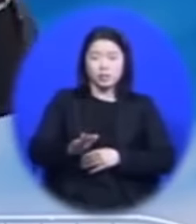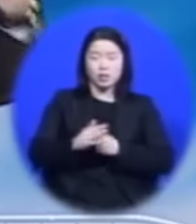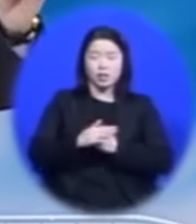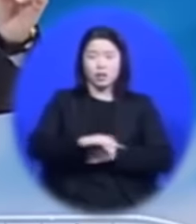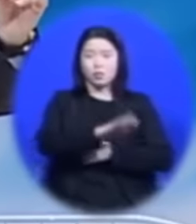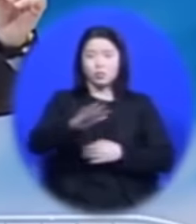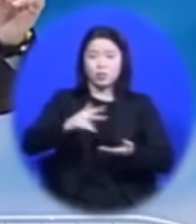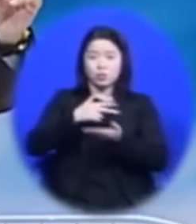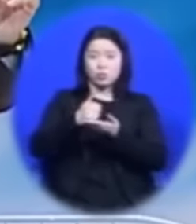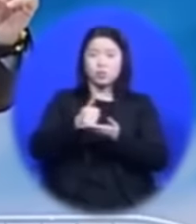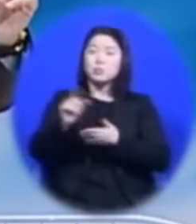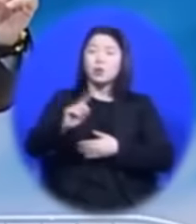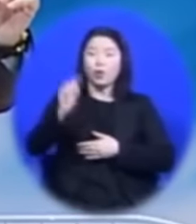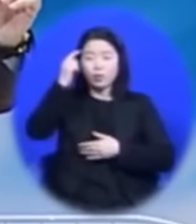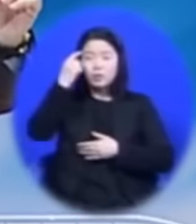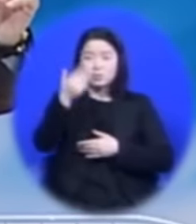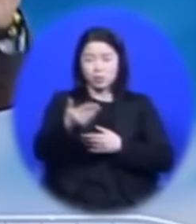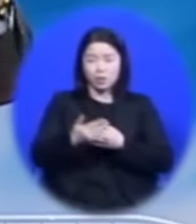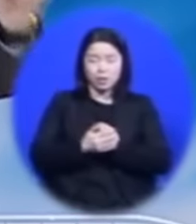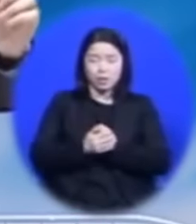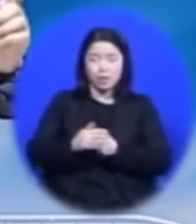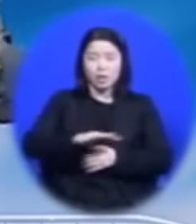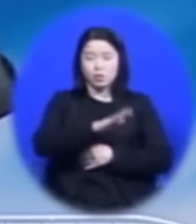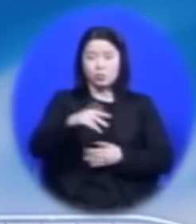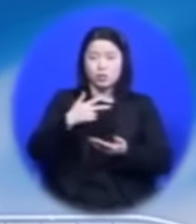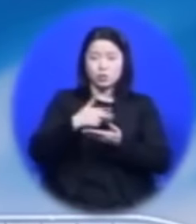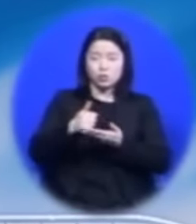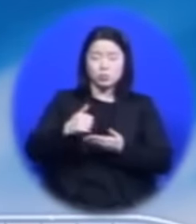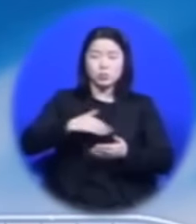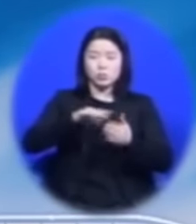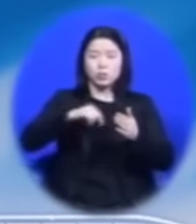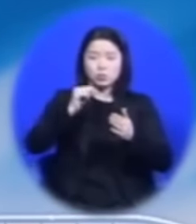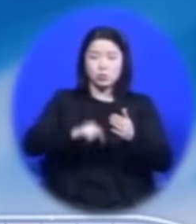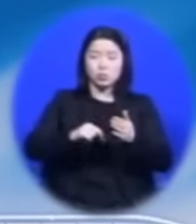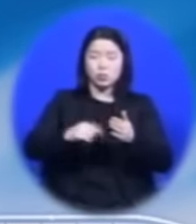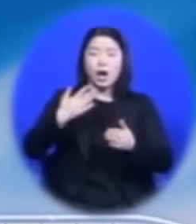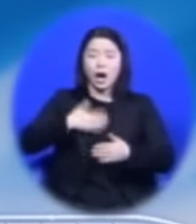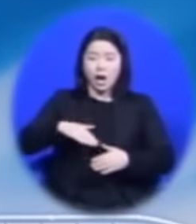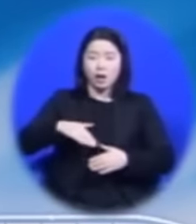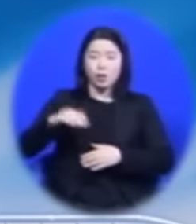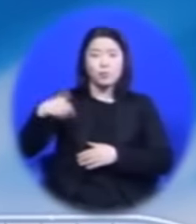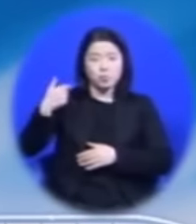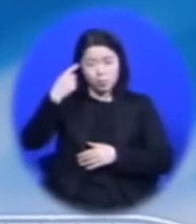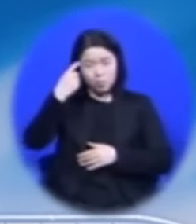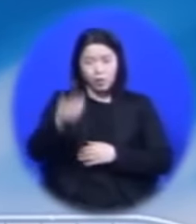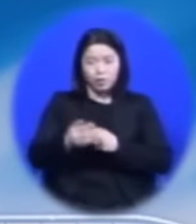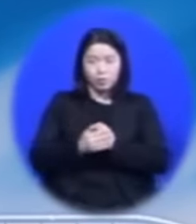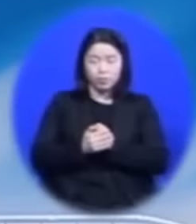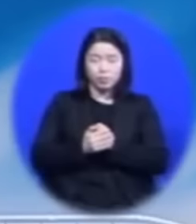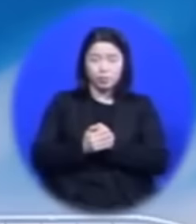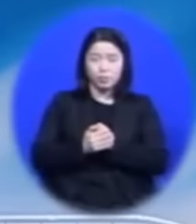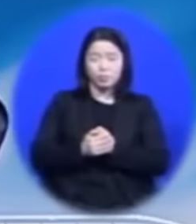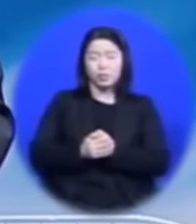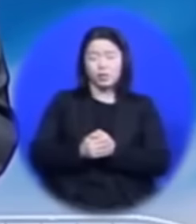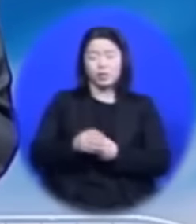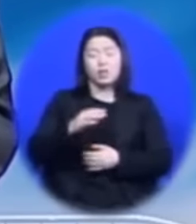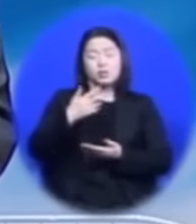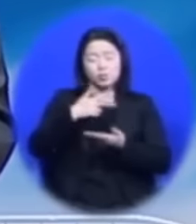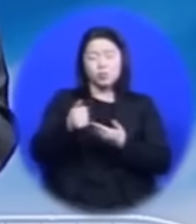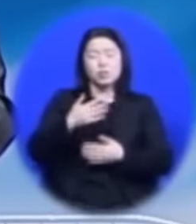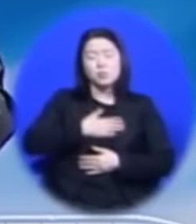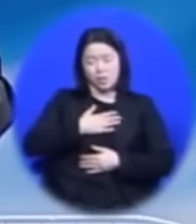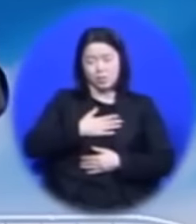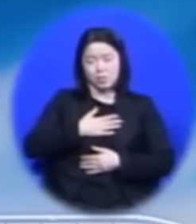우리 주님은 어떠실까요? 우리 주님은 우리 속을 아실까요? 모르실까요? 아니, 주님은